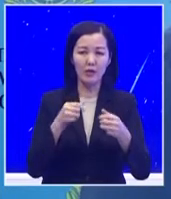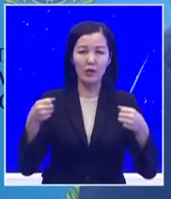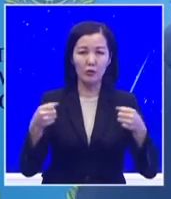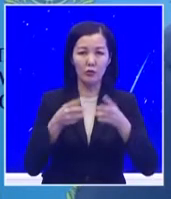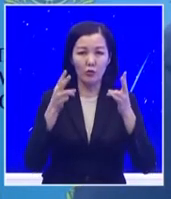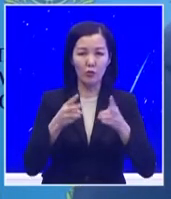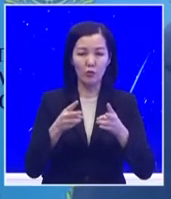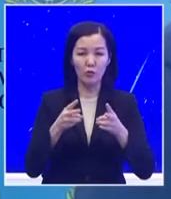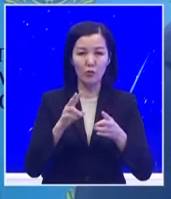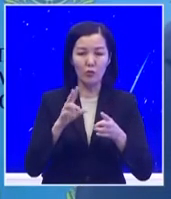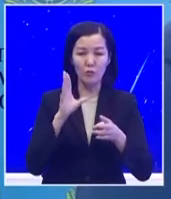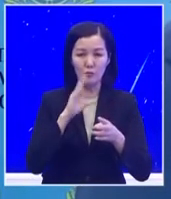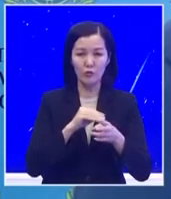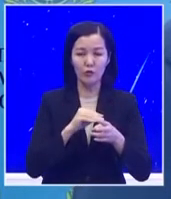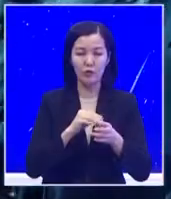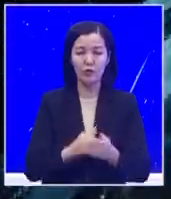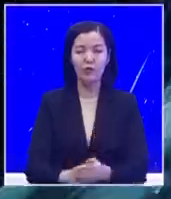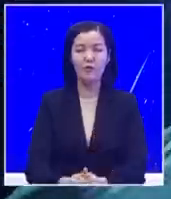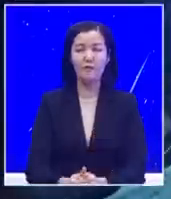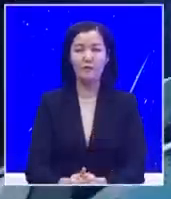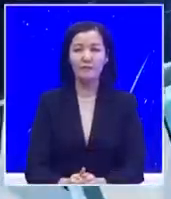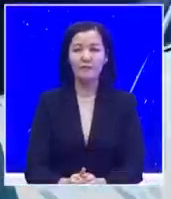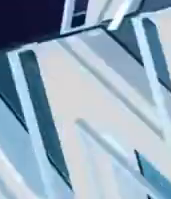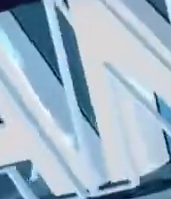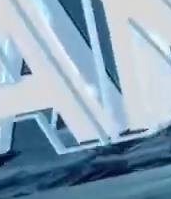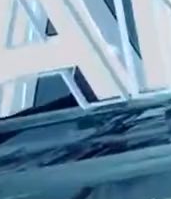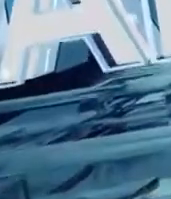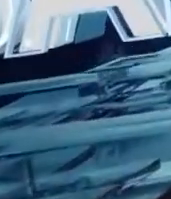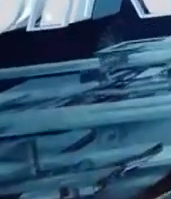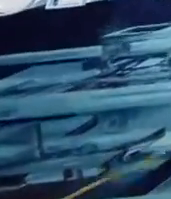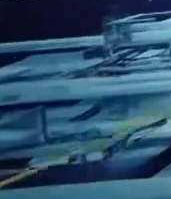соғылуы ықтимал деген болжам қарастырылуда.